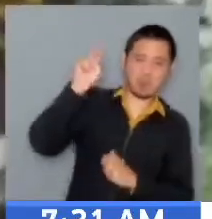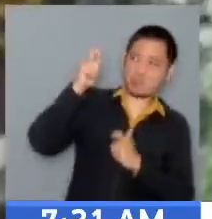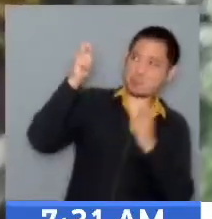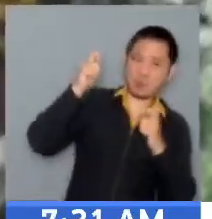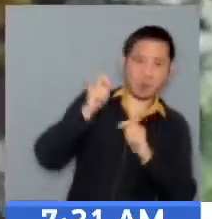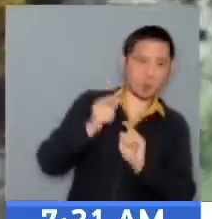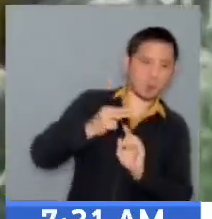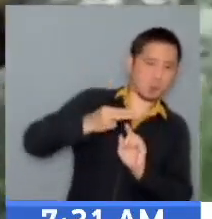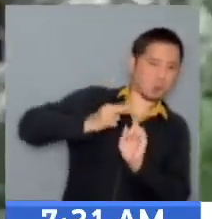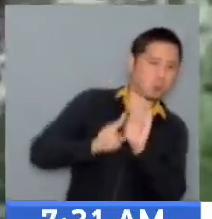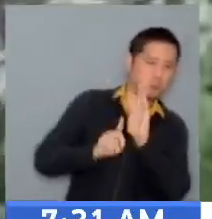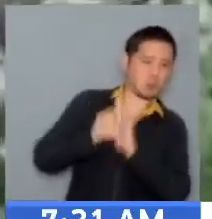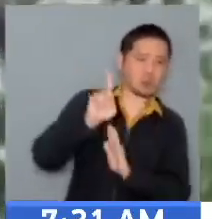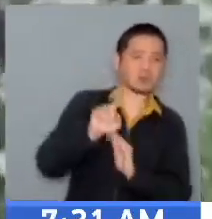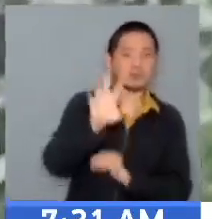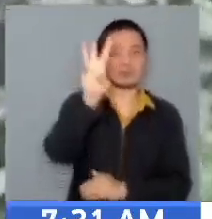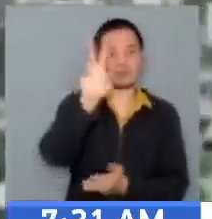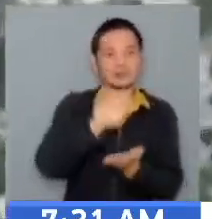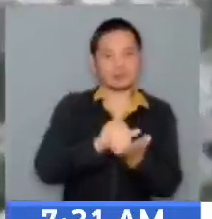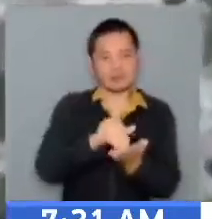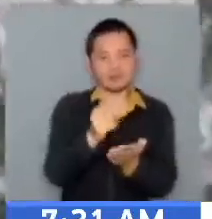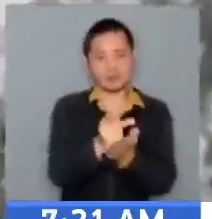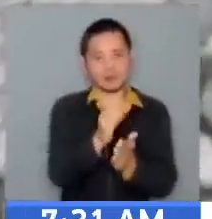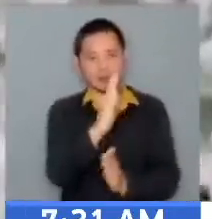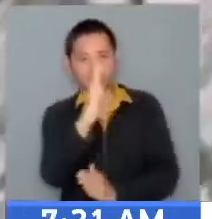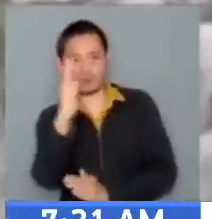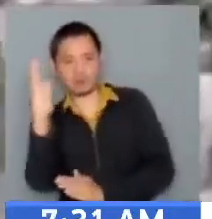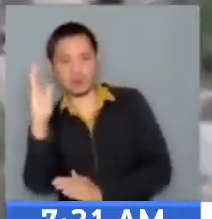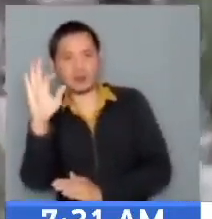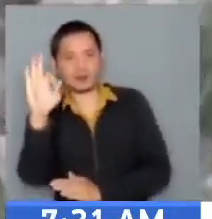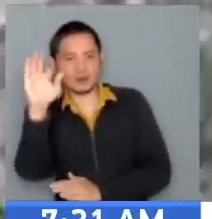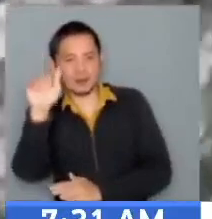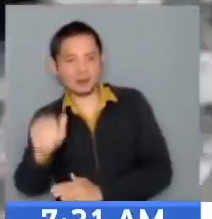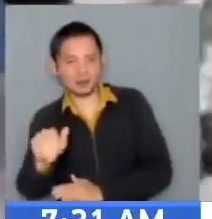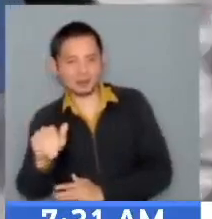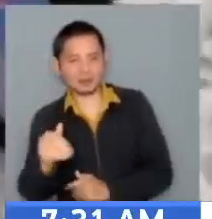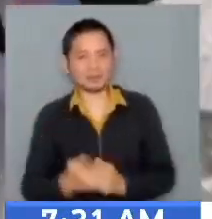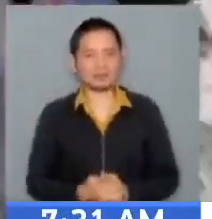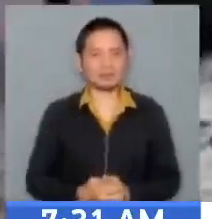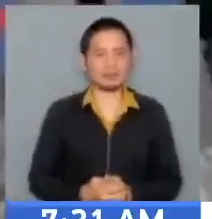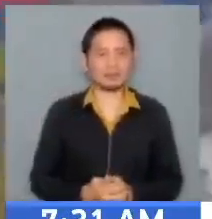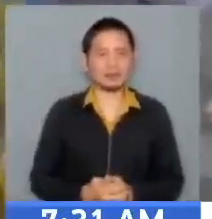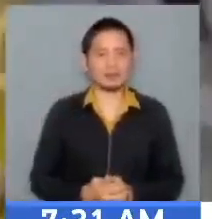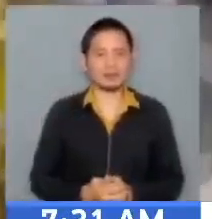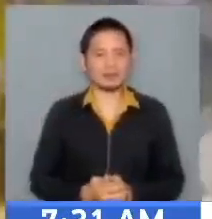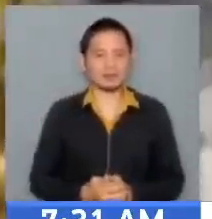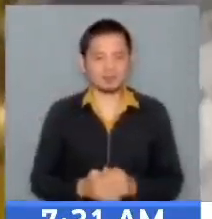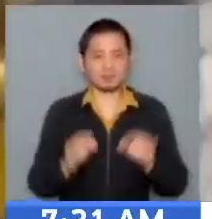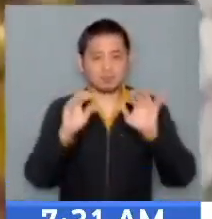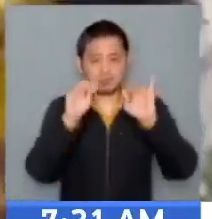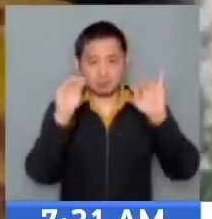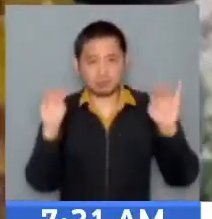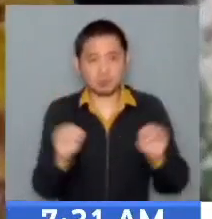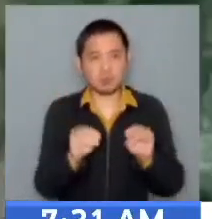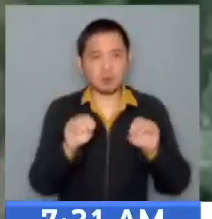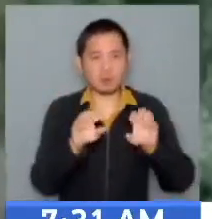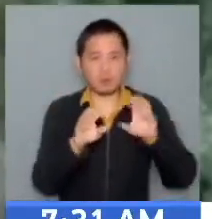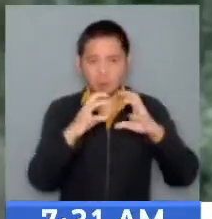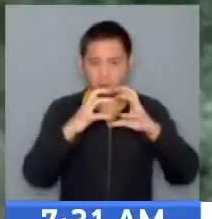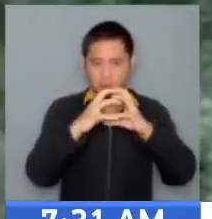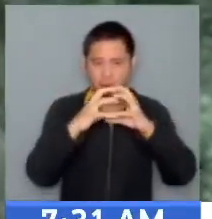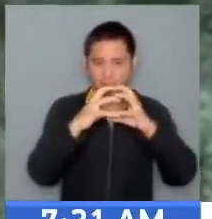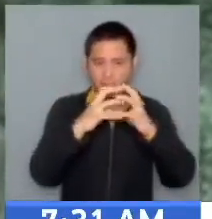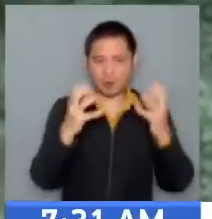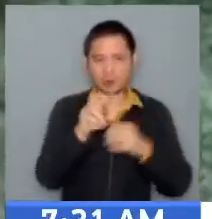6,000 pesos hanggang 9,000 pesos. Sari rin po yung mga Christmas balls na 250 pesos hanggang 500